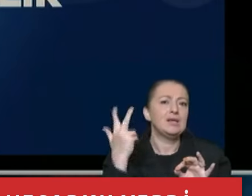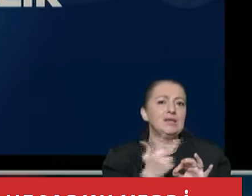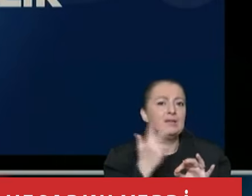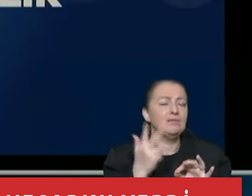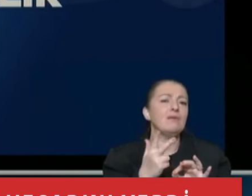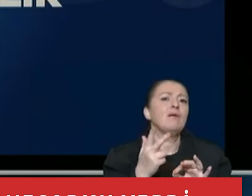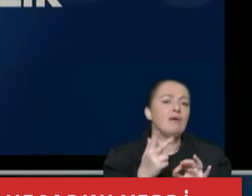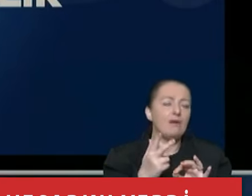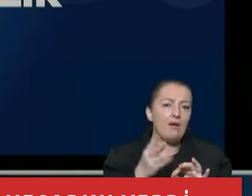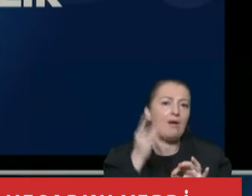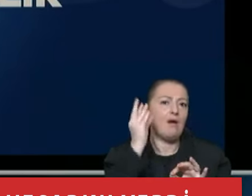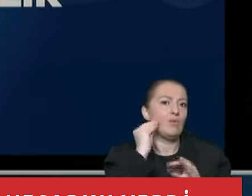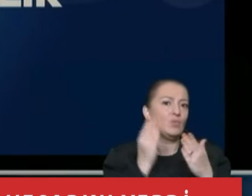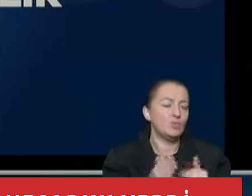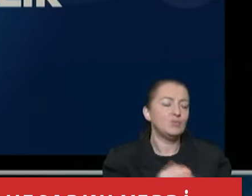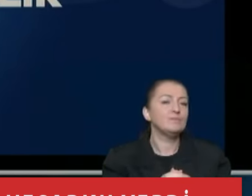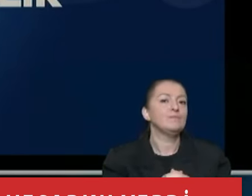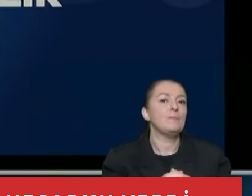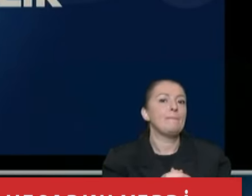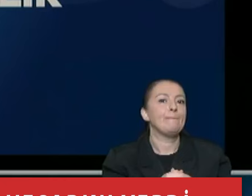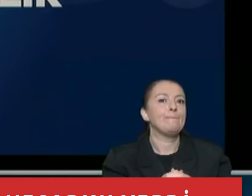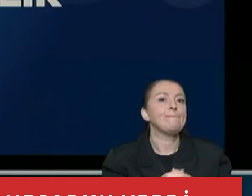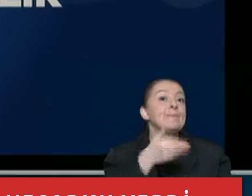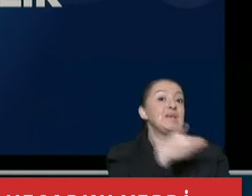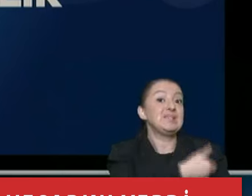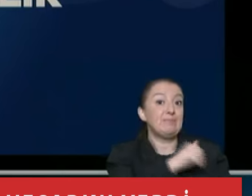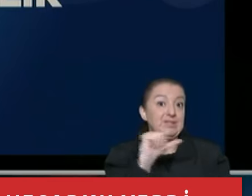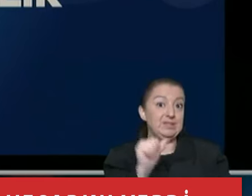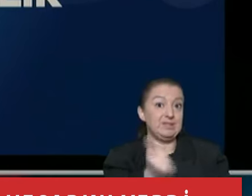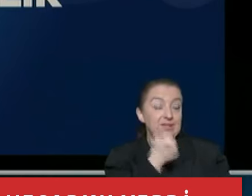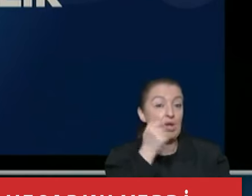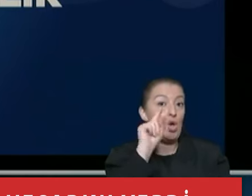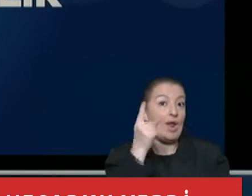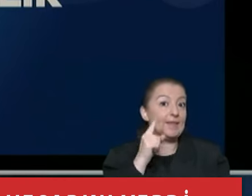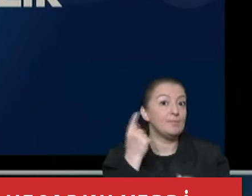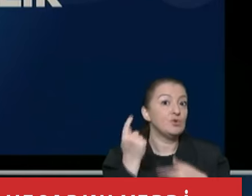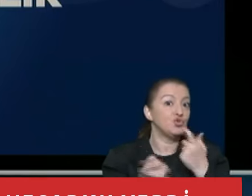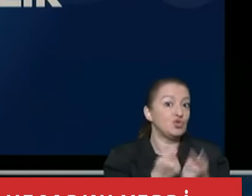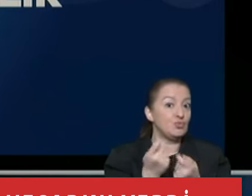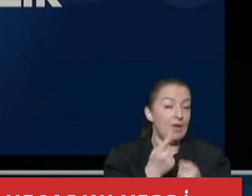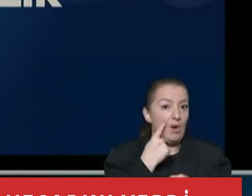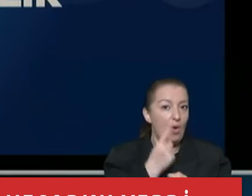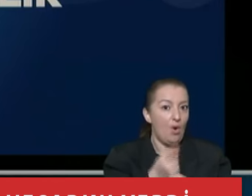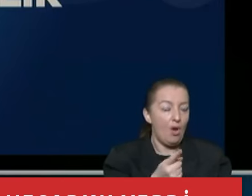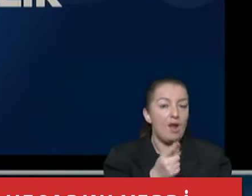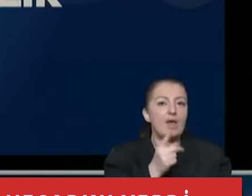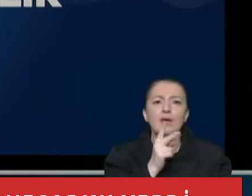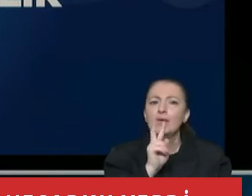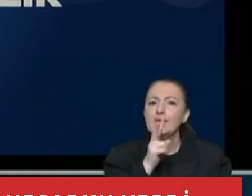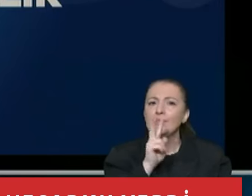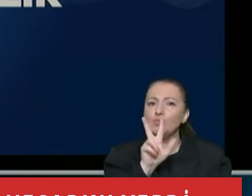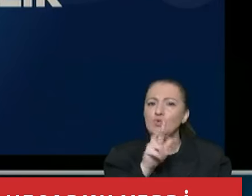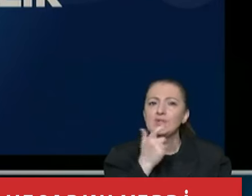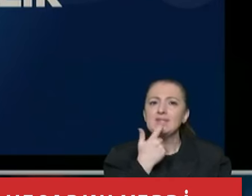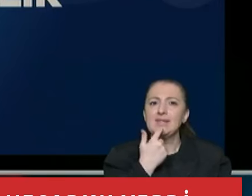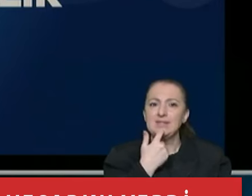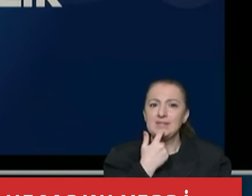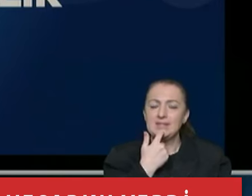amaçlıyoruz Bu çerçevede yürütülen hizmet kalitesi yönetim çalışmaları kaps 2023